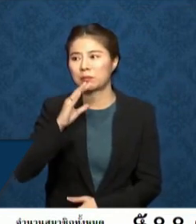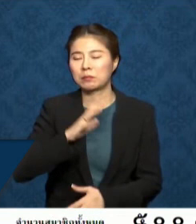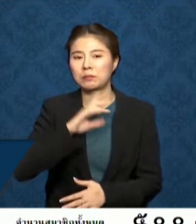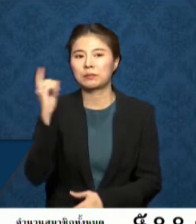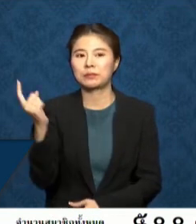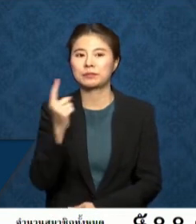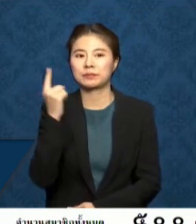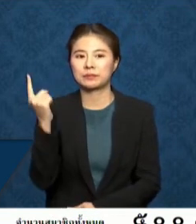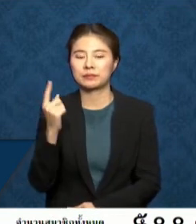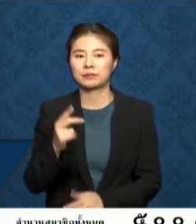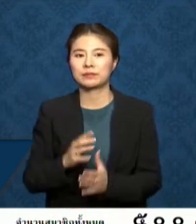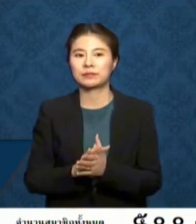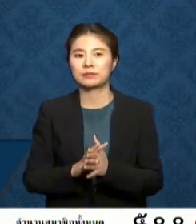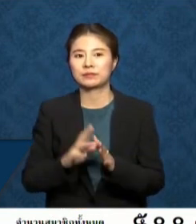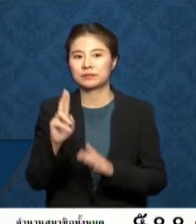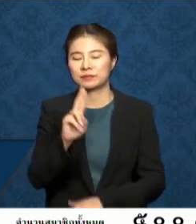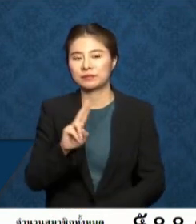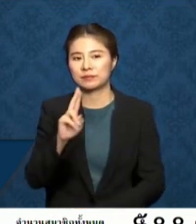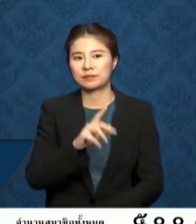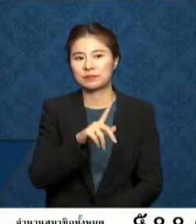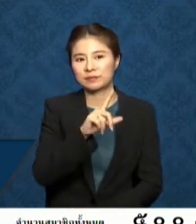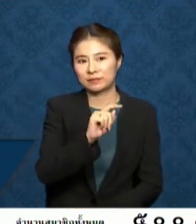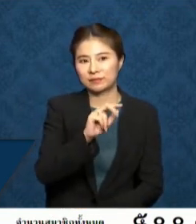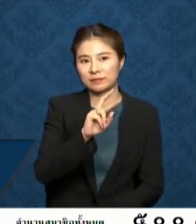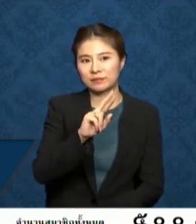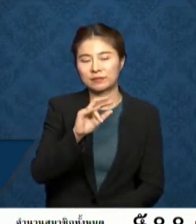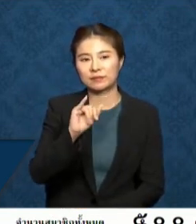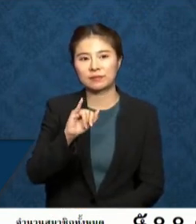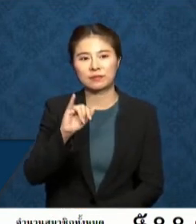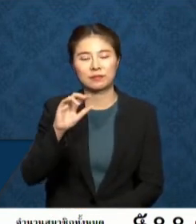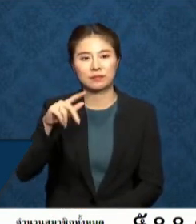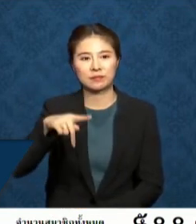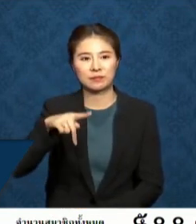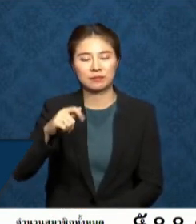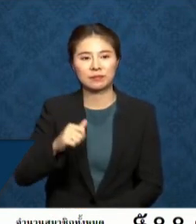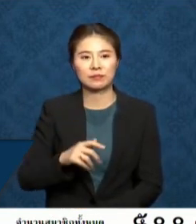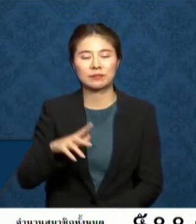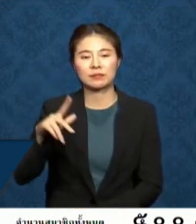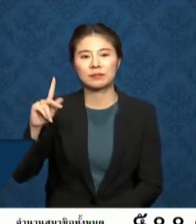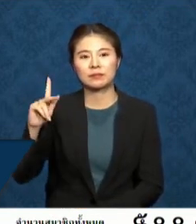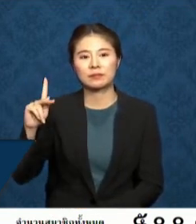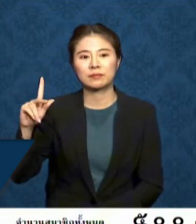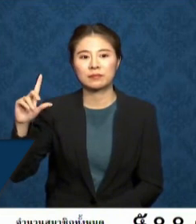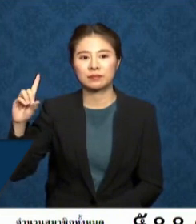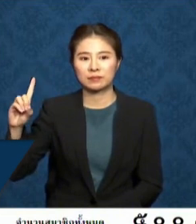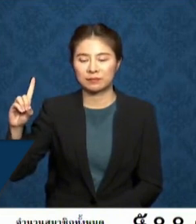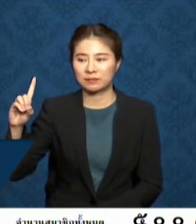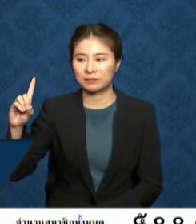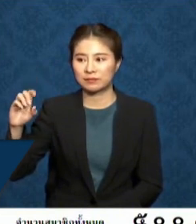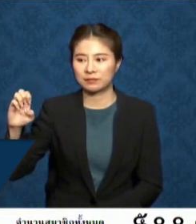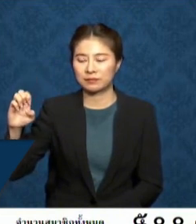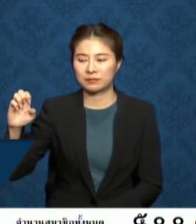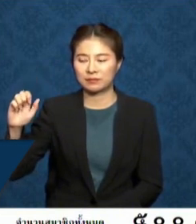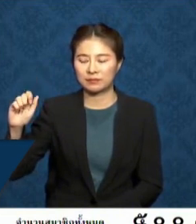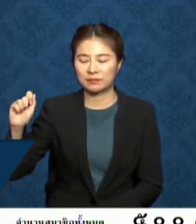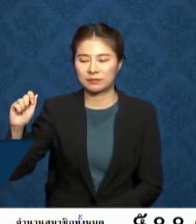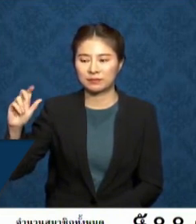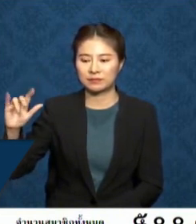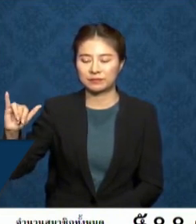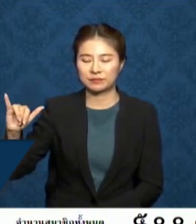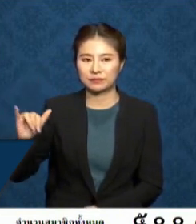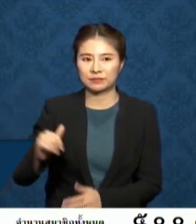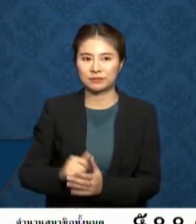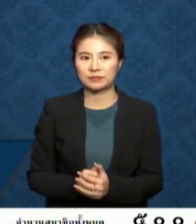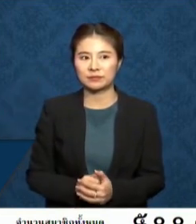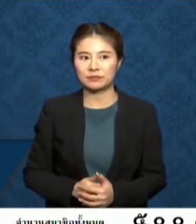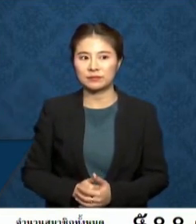จะเคยใช้นะครับอย่าง Trip อยู่หรือ KKday แอปเหล่านี้ก็คือมันรวมอยู่ในอันเดียวนะครับทีนี้จุดสำคัญครับคือ KPI ของ